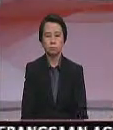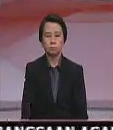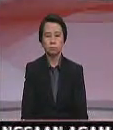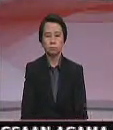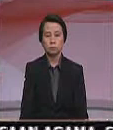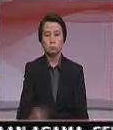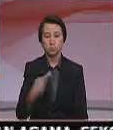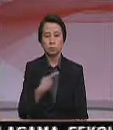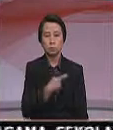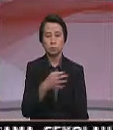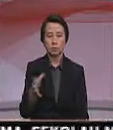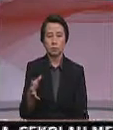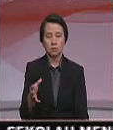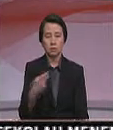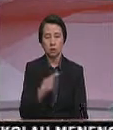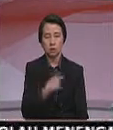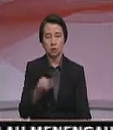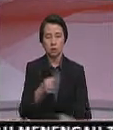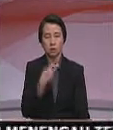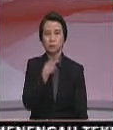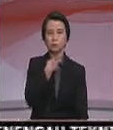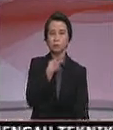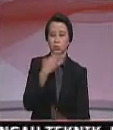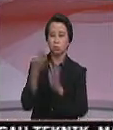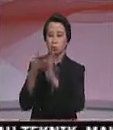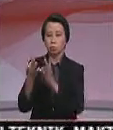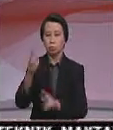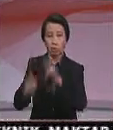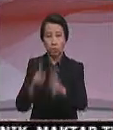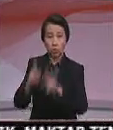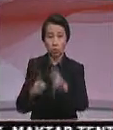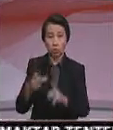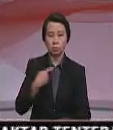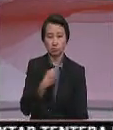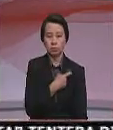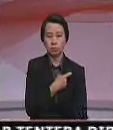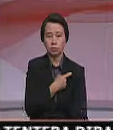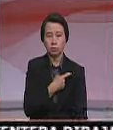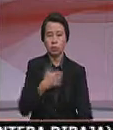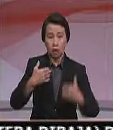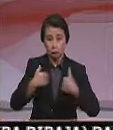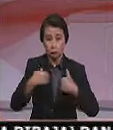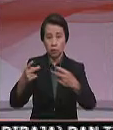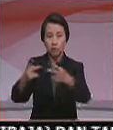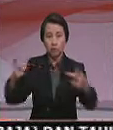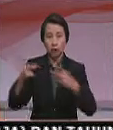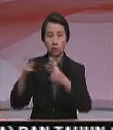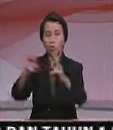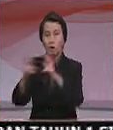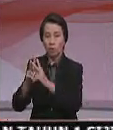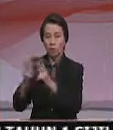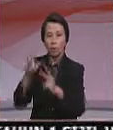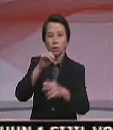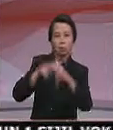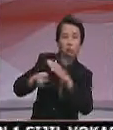Kita akan mengambil kira kekangan yang dihadapi oleh penduduk-penduduk kita yang berada di kawasan-kawasan kampung, pedalaman